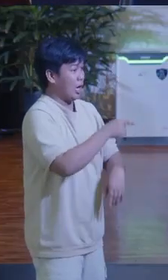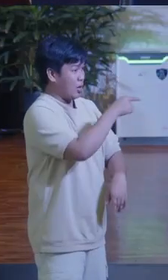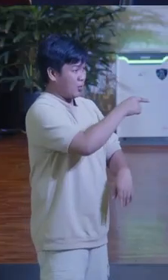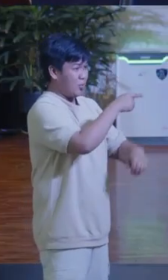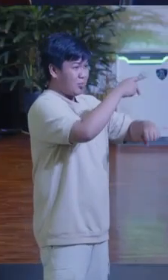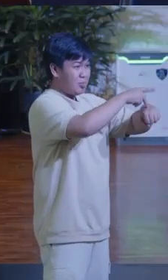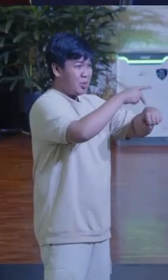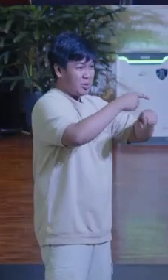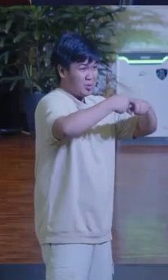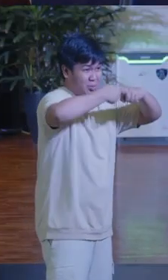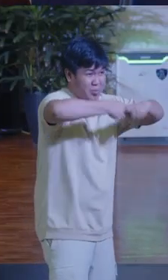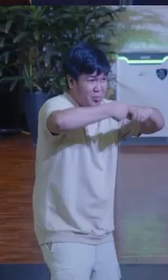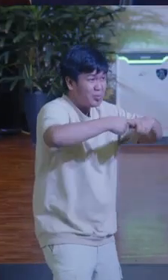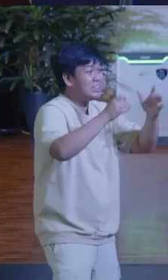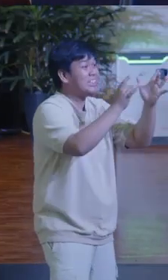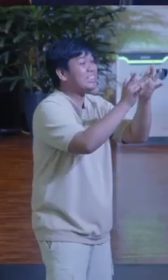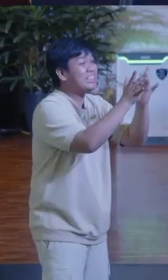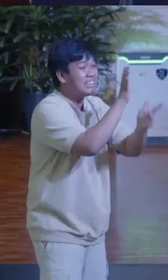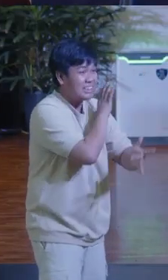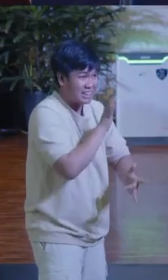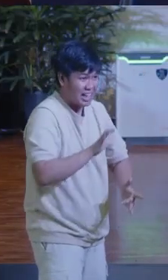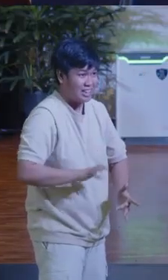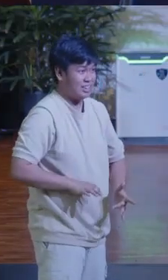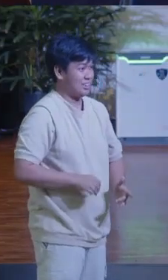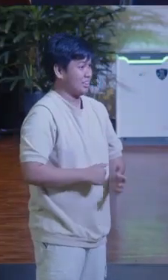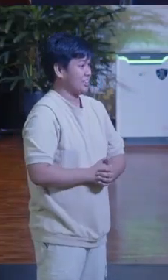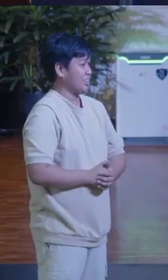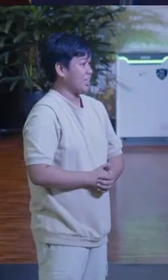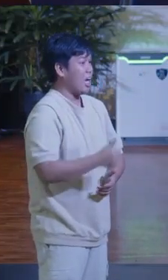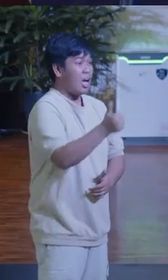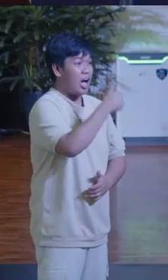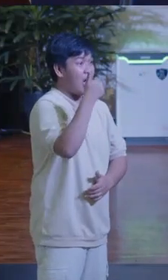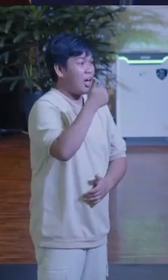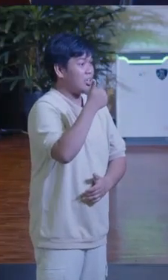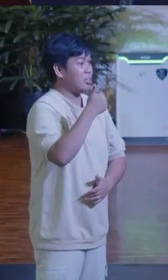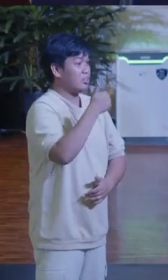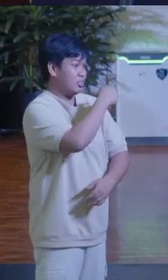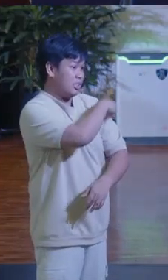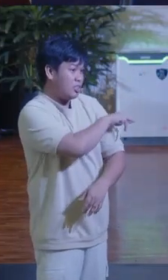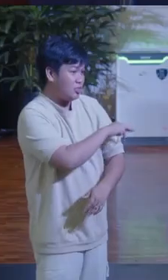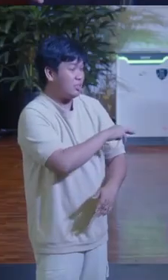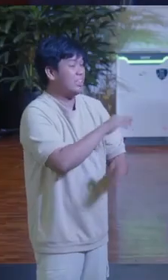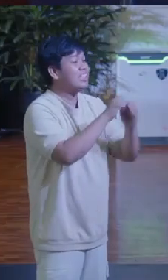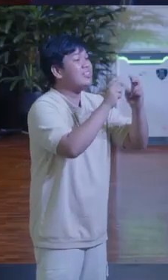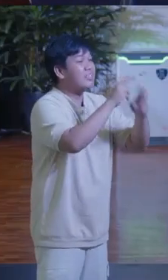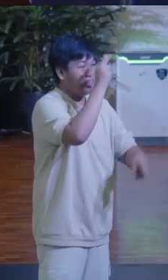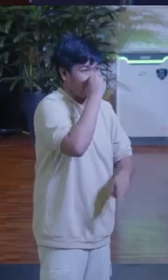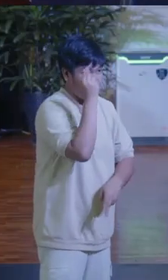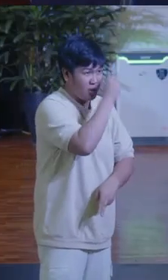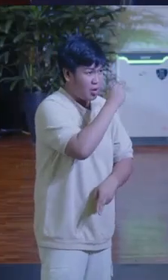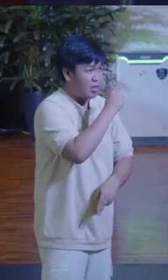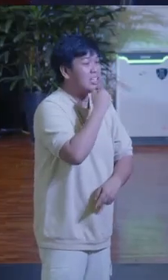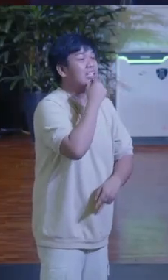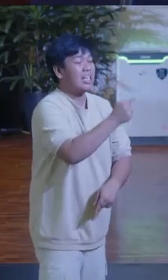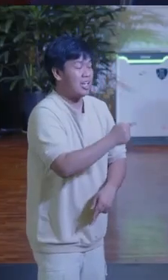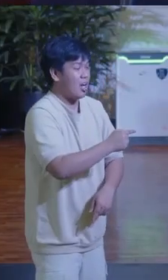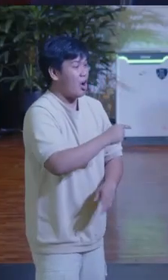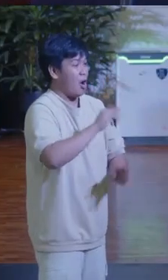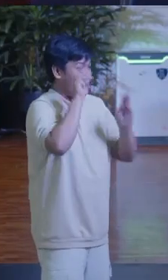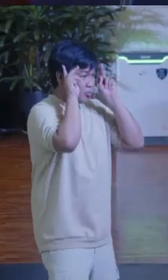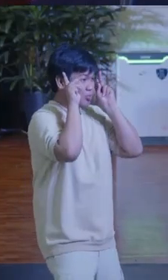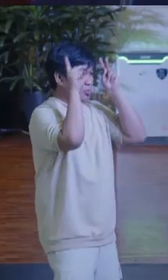Panginoong Hesus. Kaya nga meron pang ibang mga relihiyon ngayon na nagtuturo na siya ang pundasyon